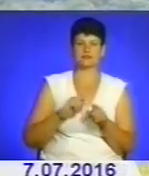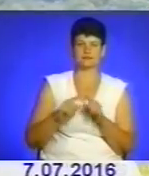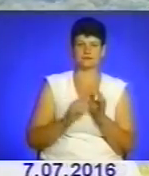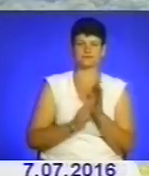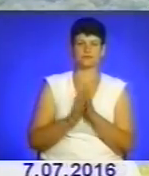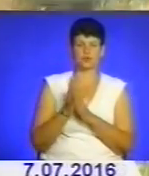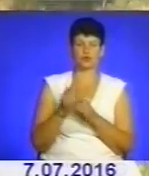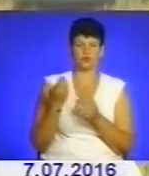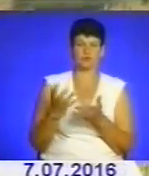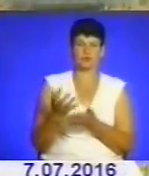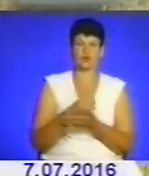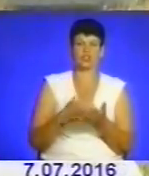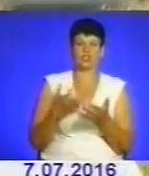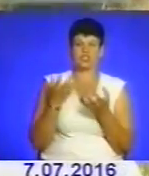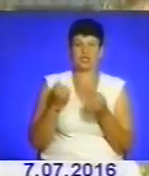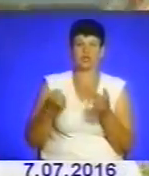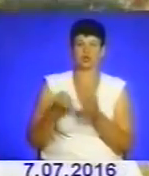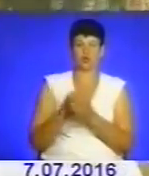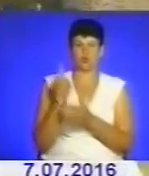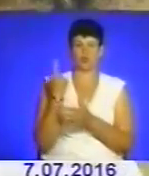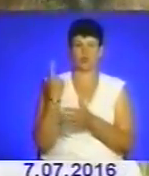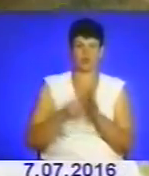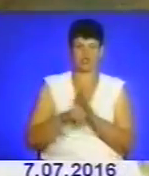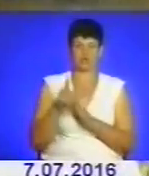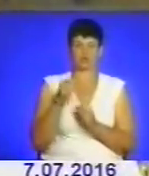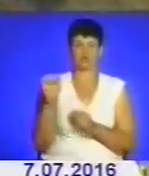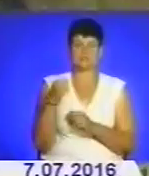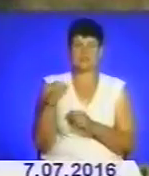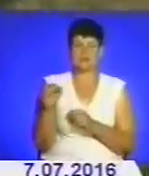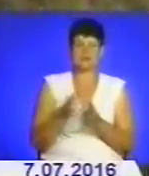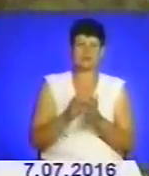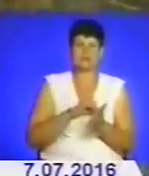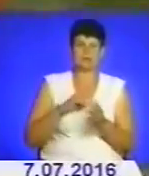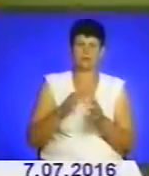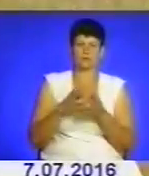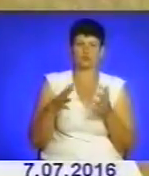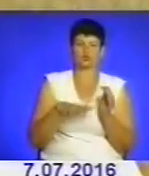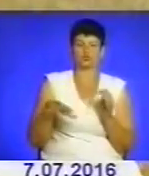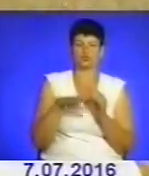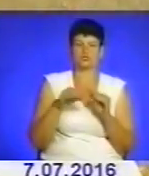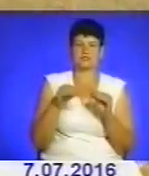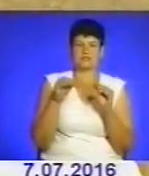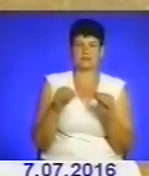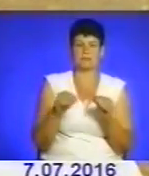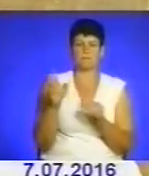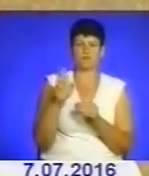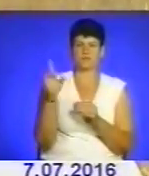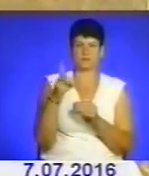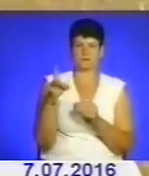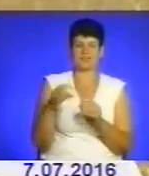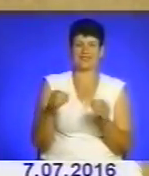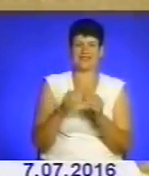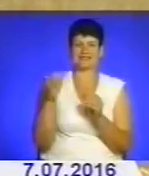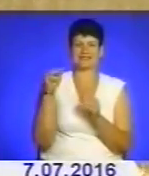врожай зберуть ще до початку серпня. Найбільшу площу озимої пшениці засіяли сільгоспвиробники Бурщівського району – 10